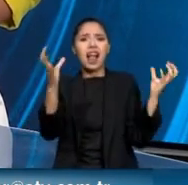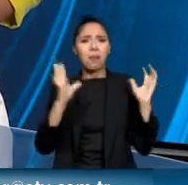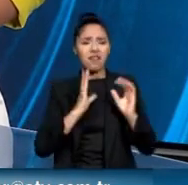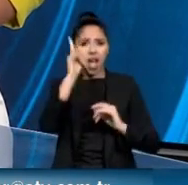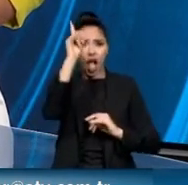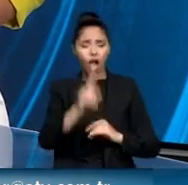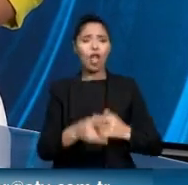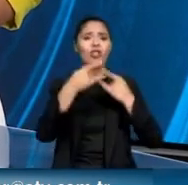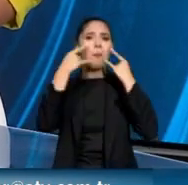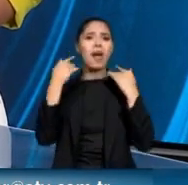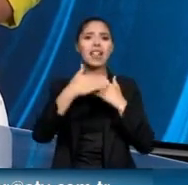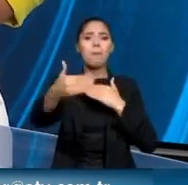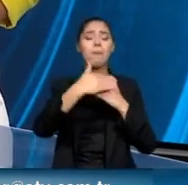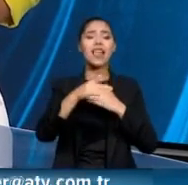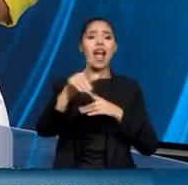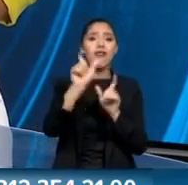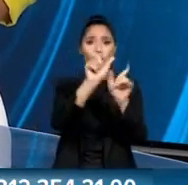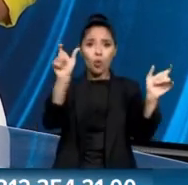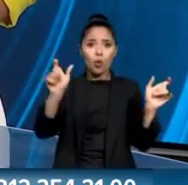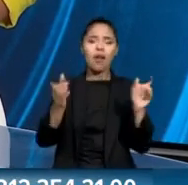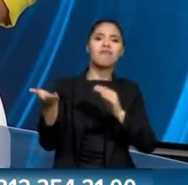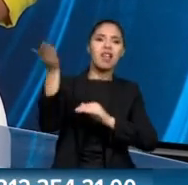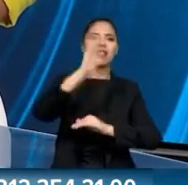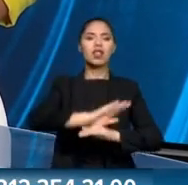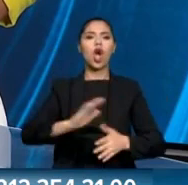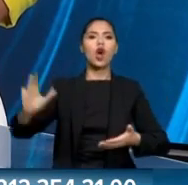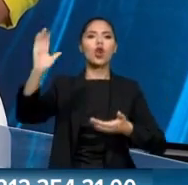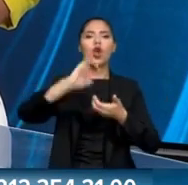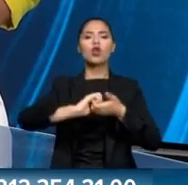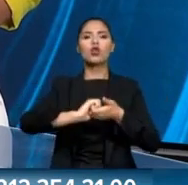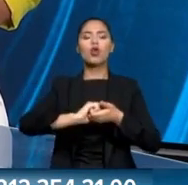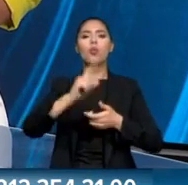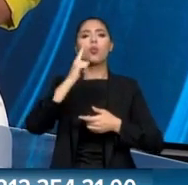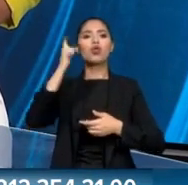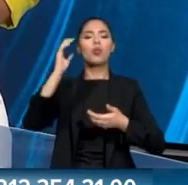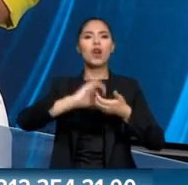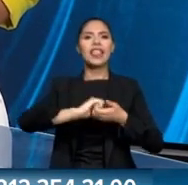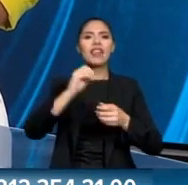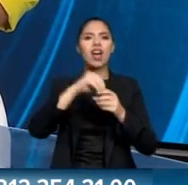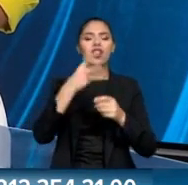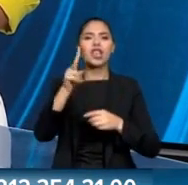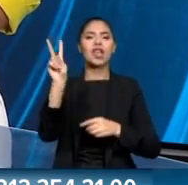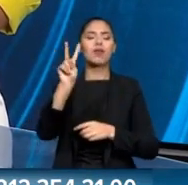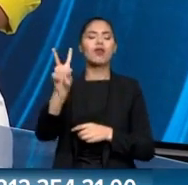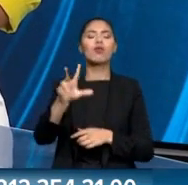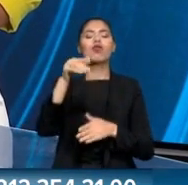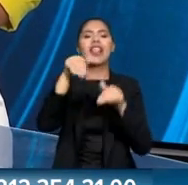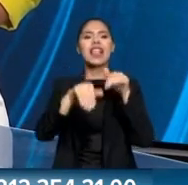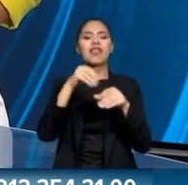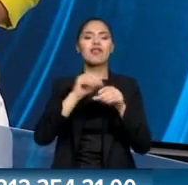önce maske ve mesafe konusunda uyardı. Ardından Cumhur İttifakı'na 2023 seçimleri için destek